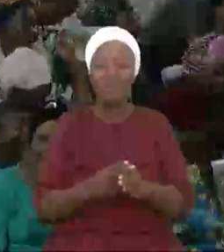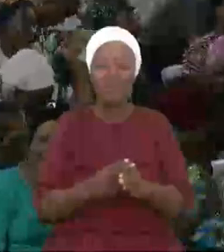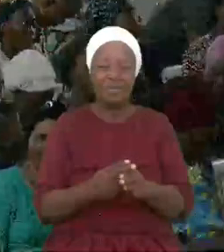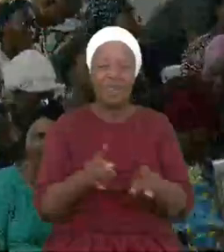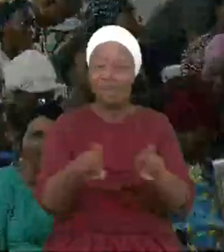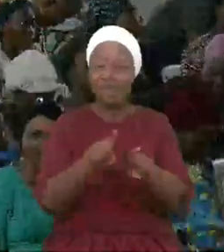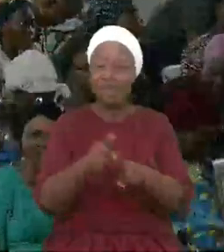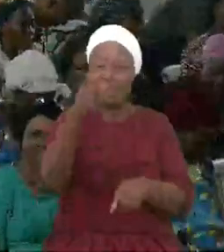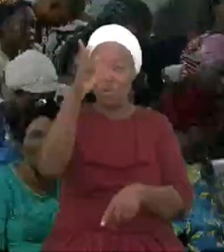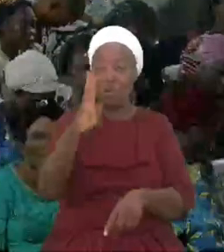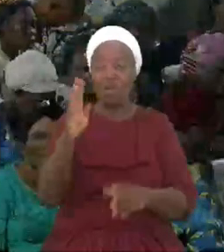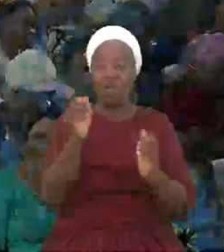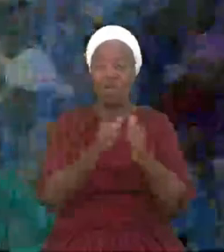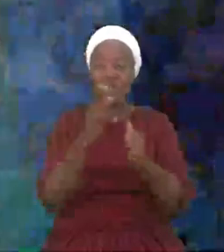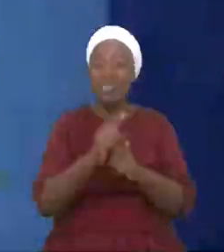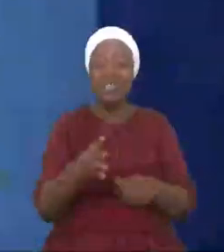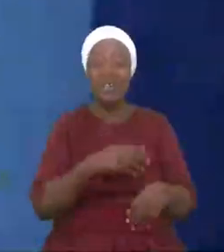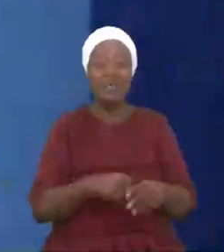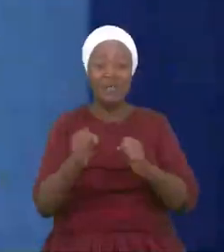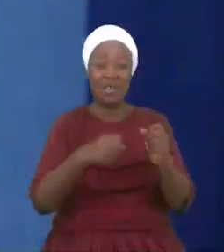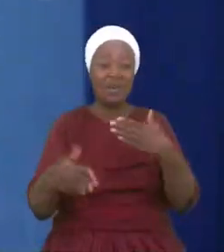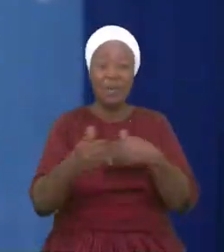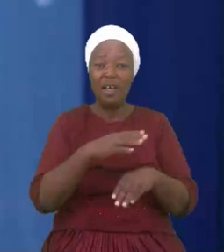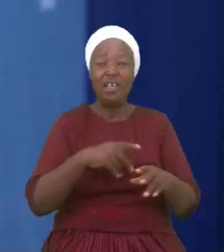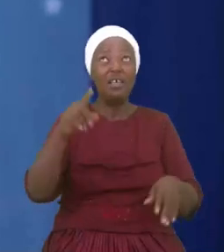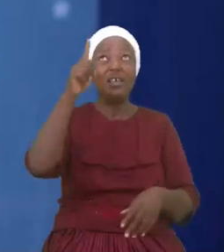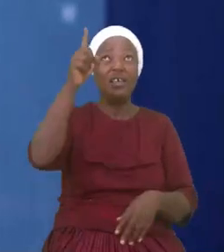contre ta vie au nom de Jésus Christ